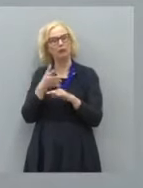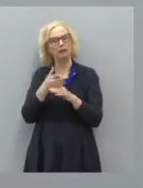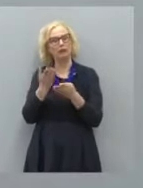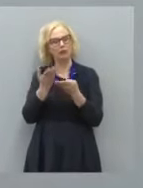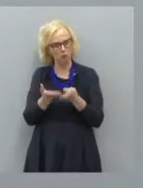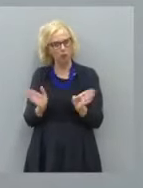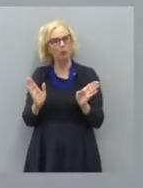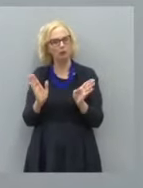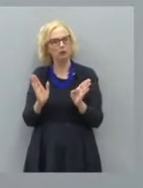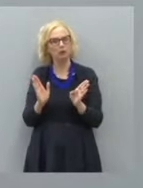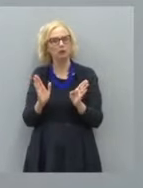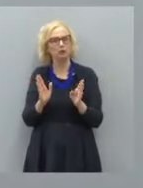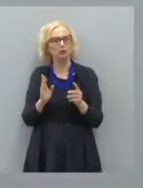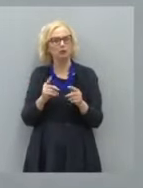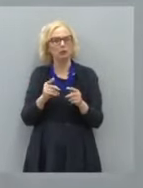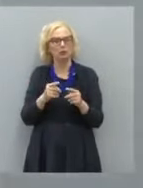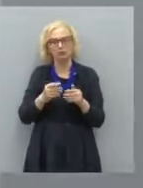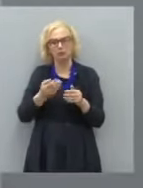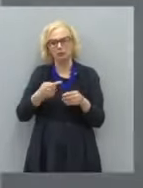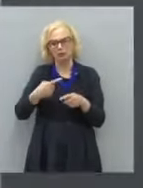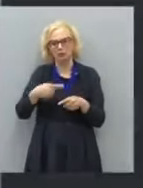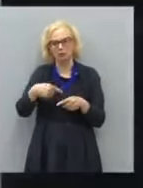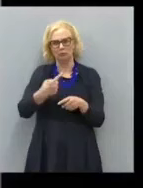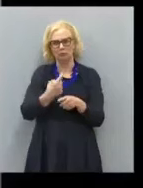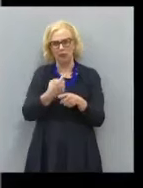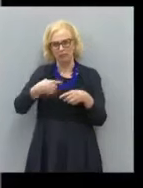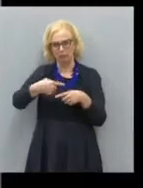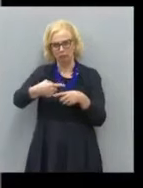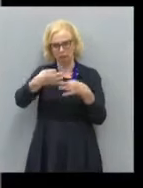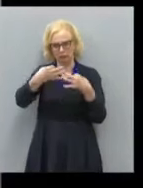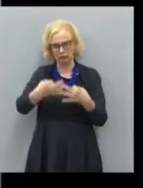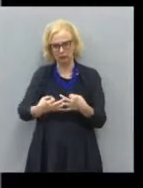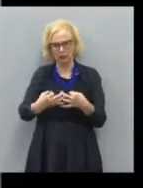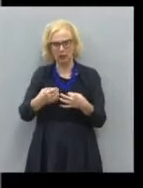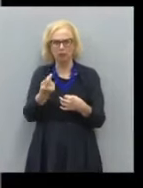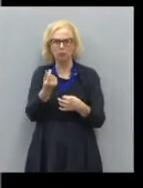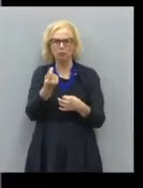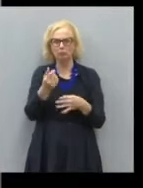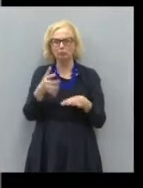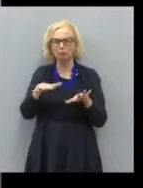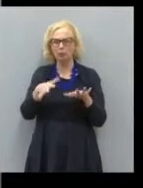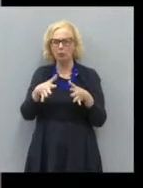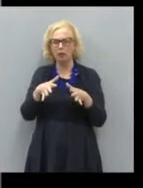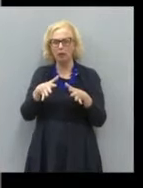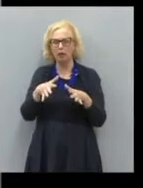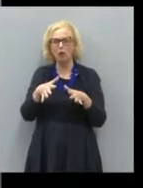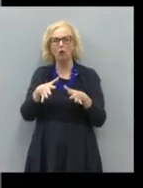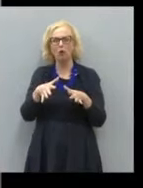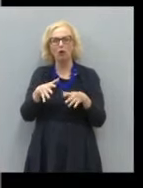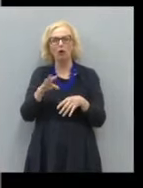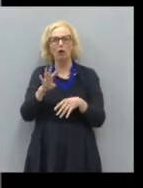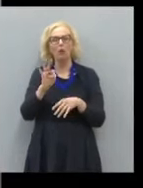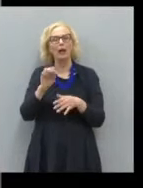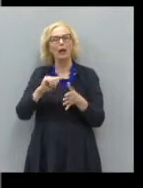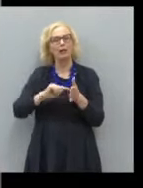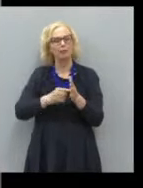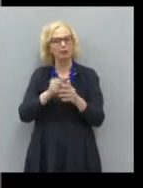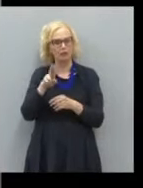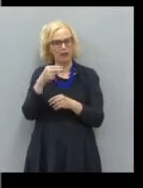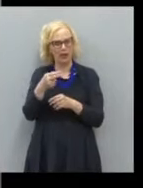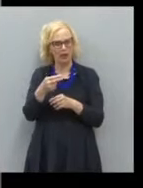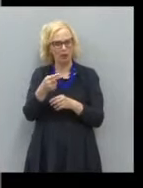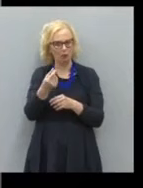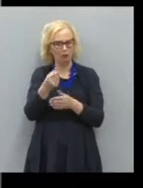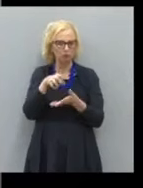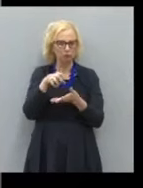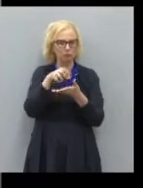provincia e comuni in corso di definizione la cifra dovrebbe ammontare a circa 40 milioni di euro che saranno destinati